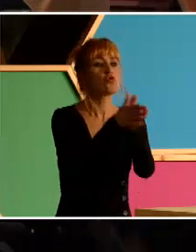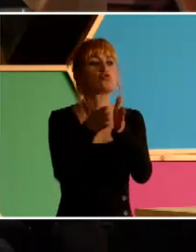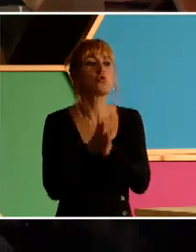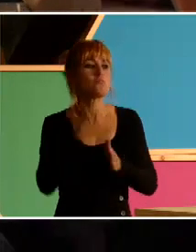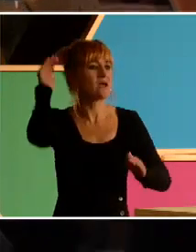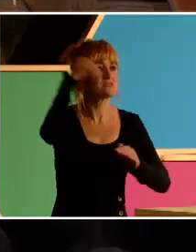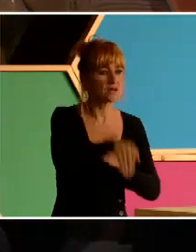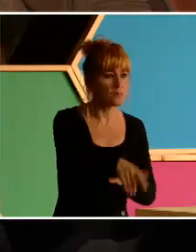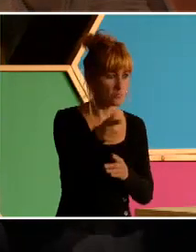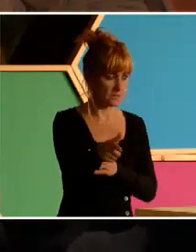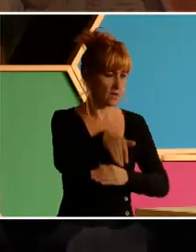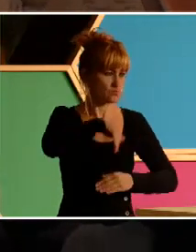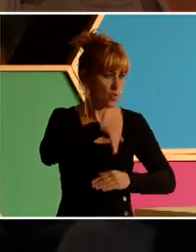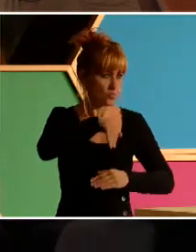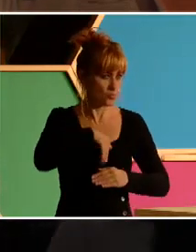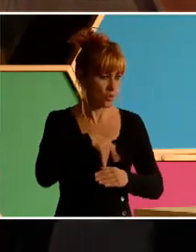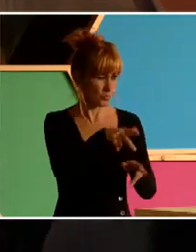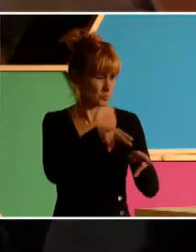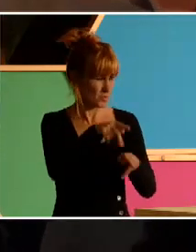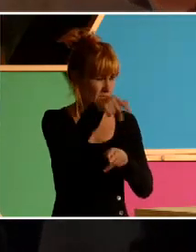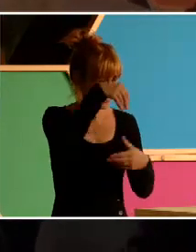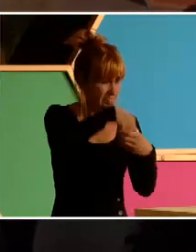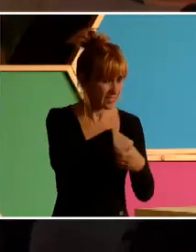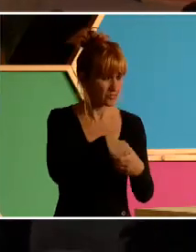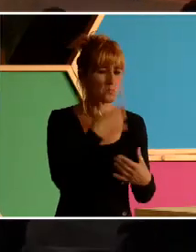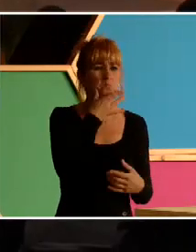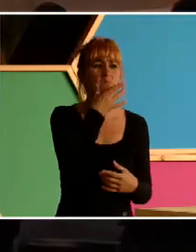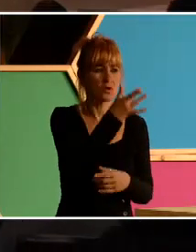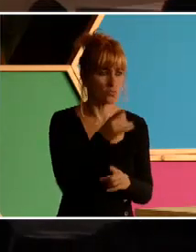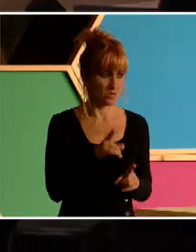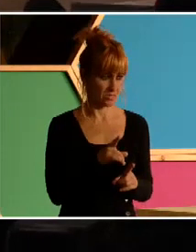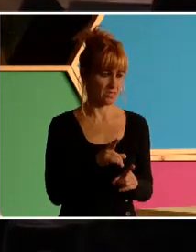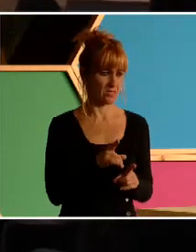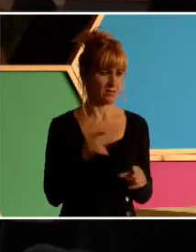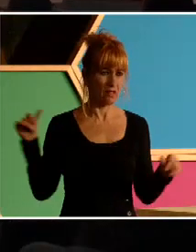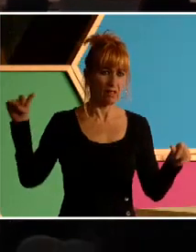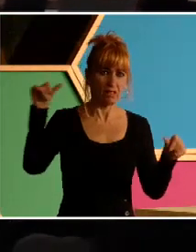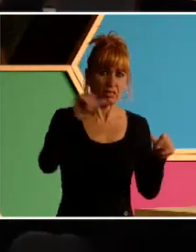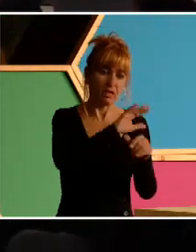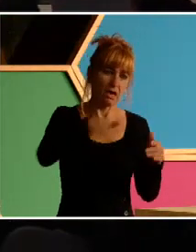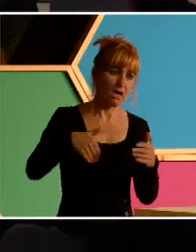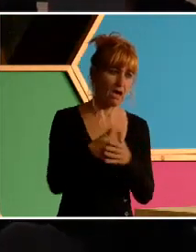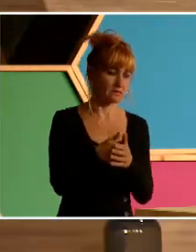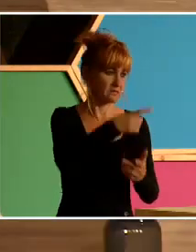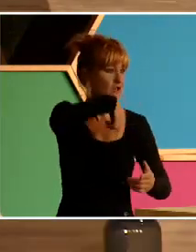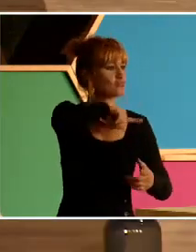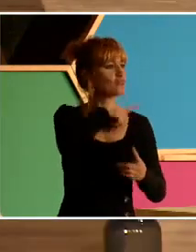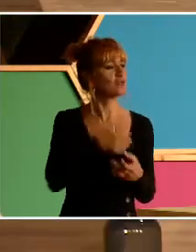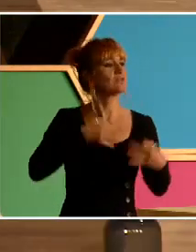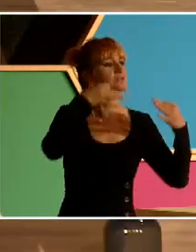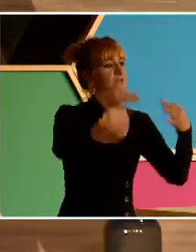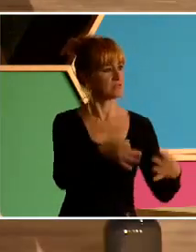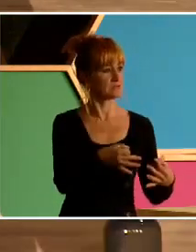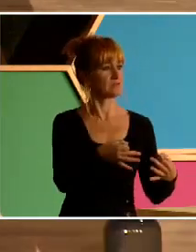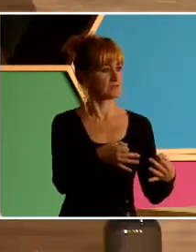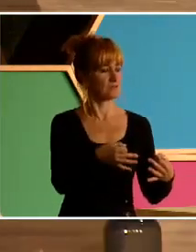o Durruti. Vergonya que hem hagut d'arribar nosaltres per trencar aquesta complicitat que hi havia amb el franquisme